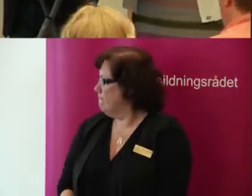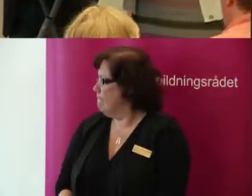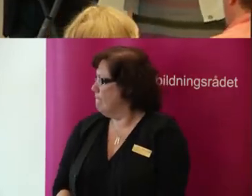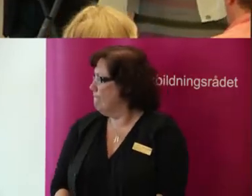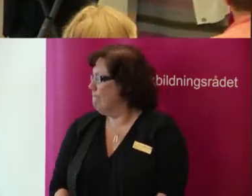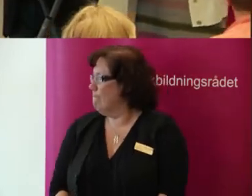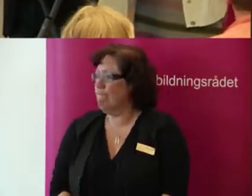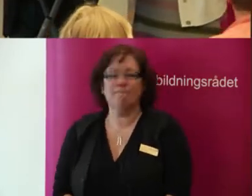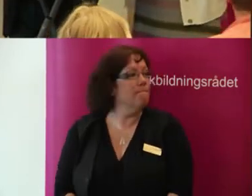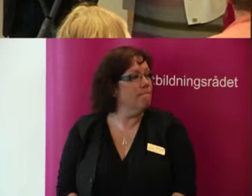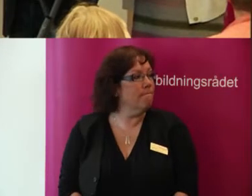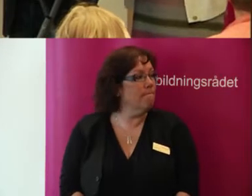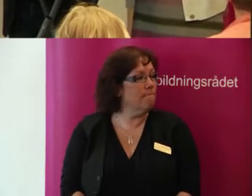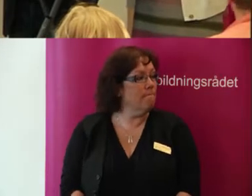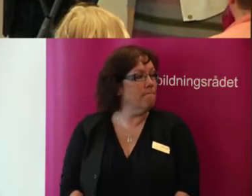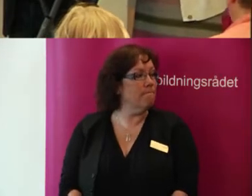Ska jag ta hand mic?